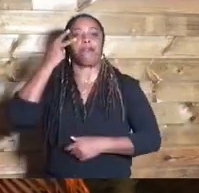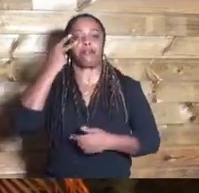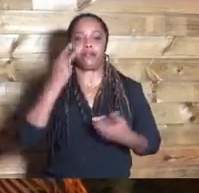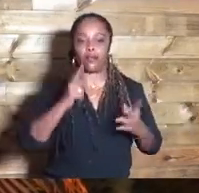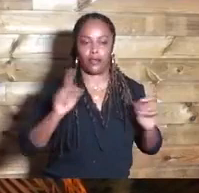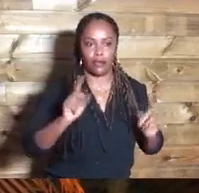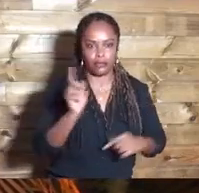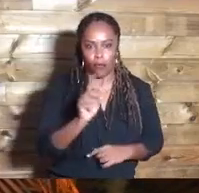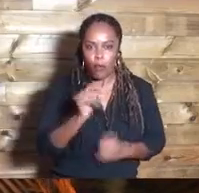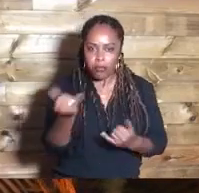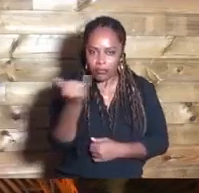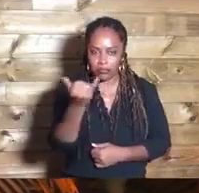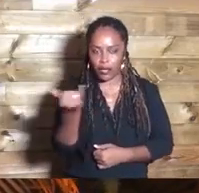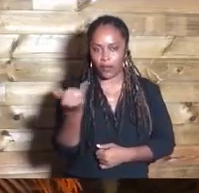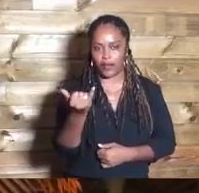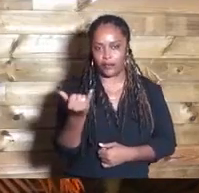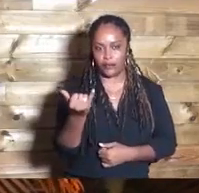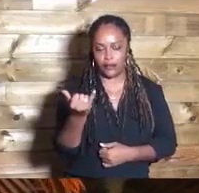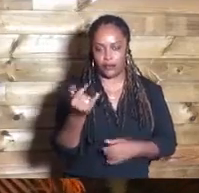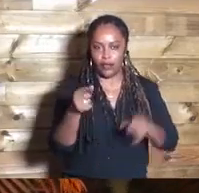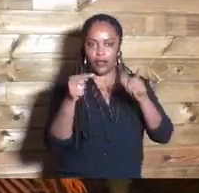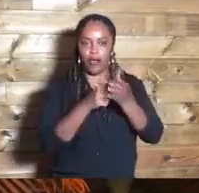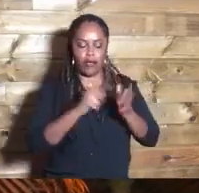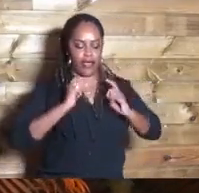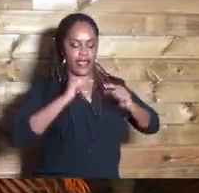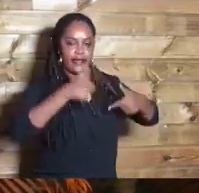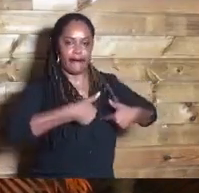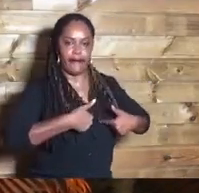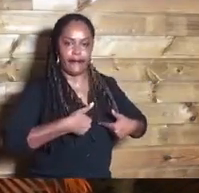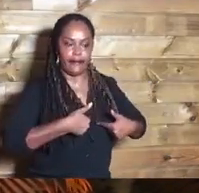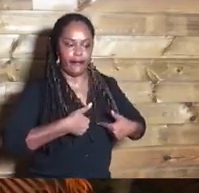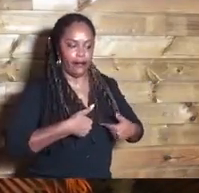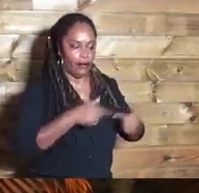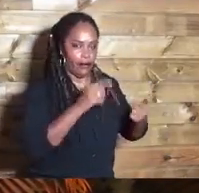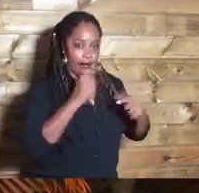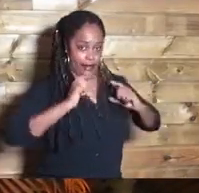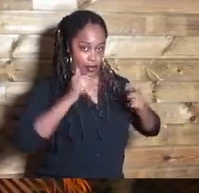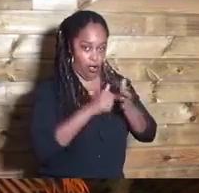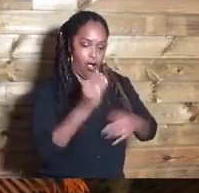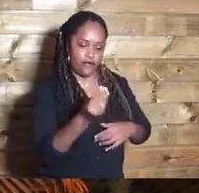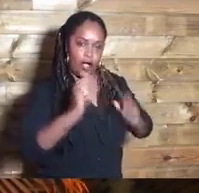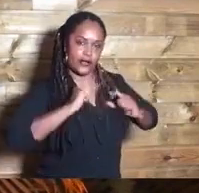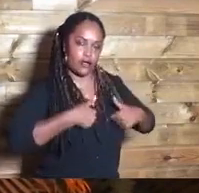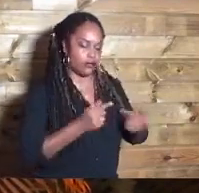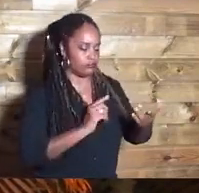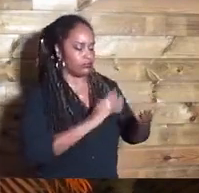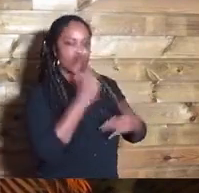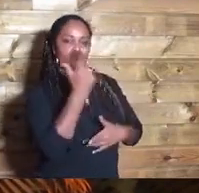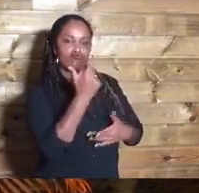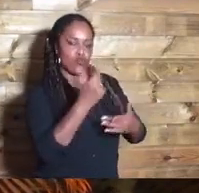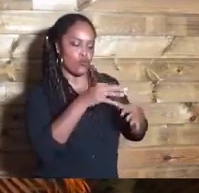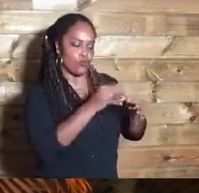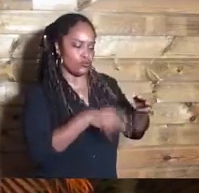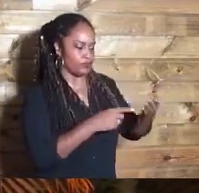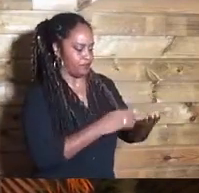pas servir à rien des grands bâtiments, elle veut les petit moun encore à l'école, celle bité qu'a prendre ni secret ni des solutions. Yon si ou ka rate tout ça ou fait opérer